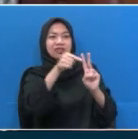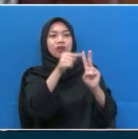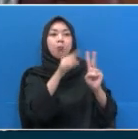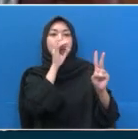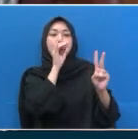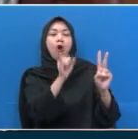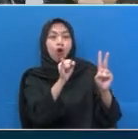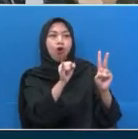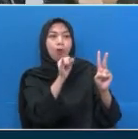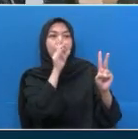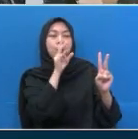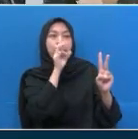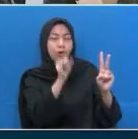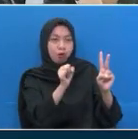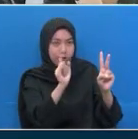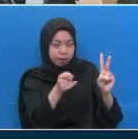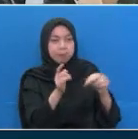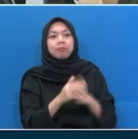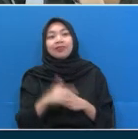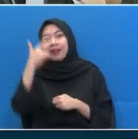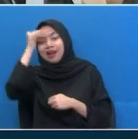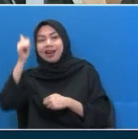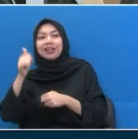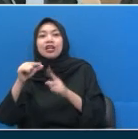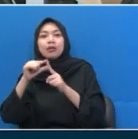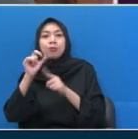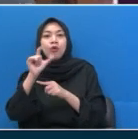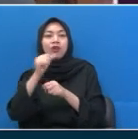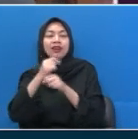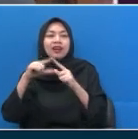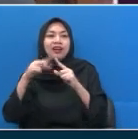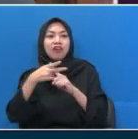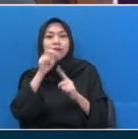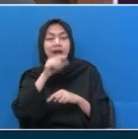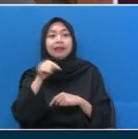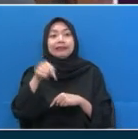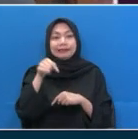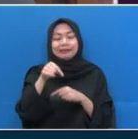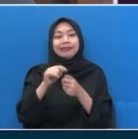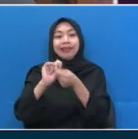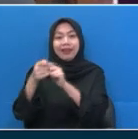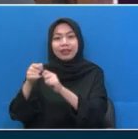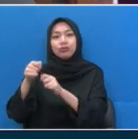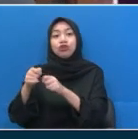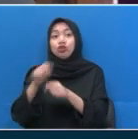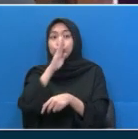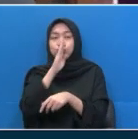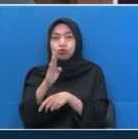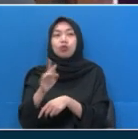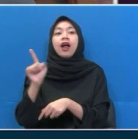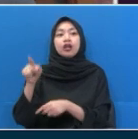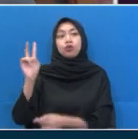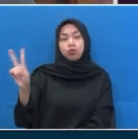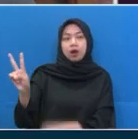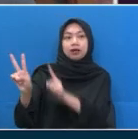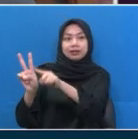pembunuhan Yosua ahli poligraf Aji Febrian untuk menyebut Hanya dua orang yang dinilai terindikasi jujur dalam pengakuannya